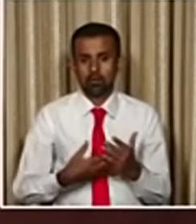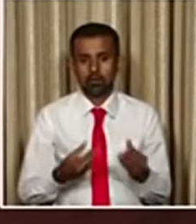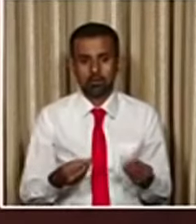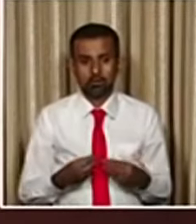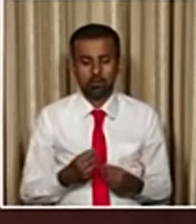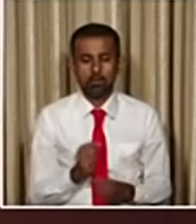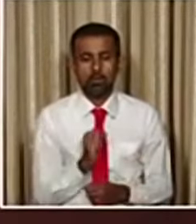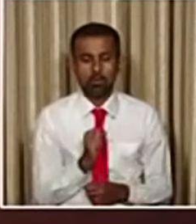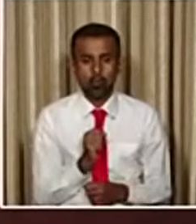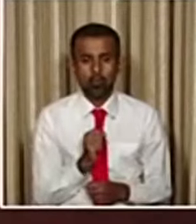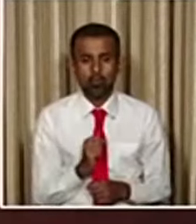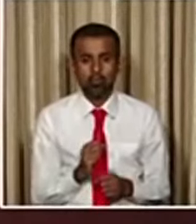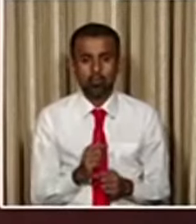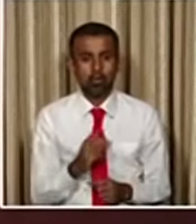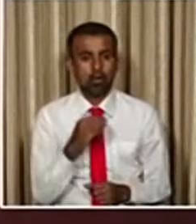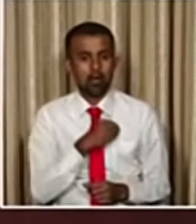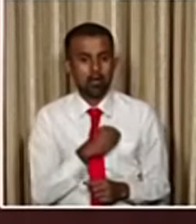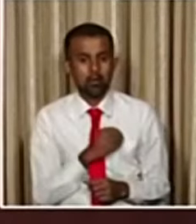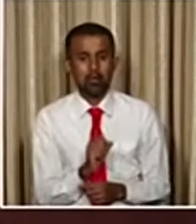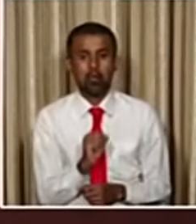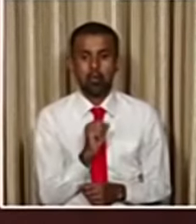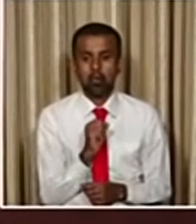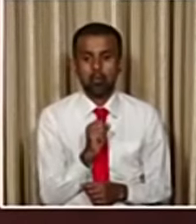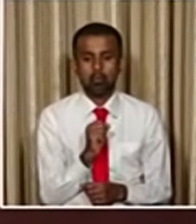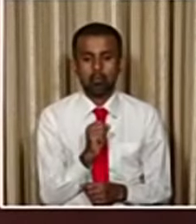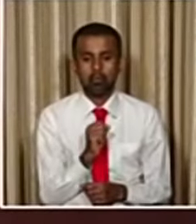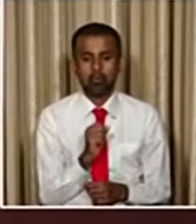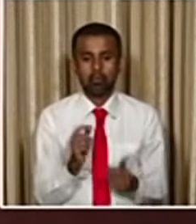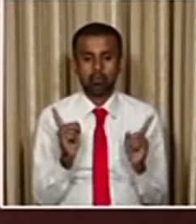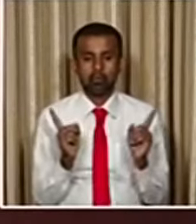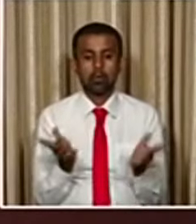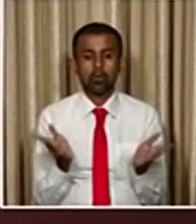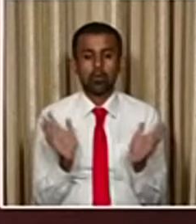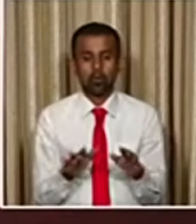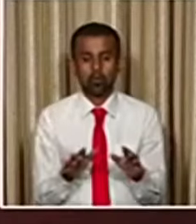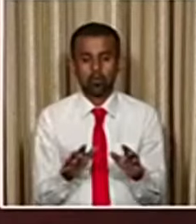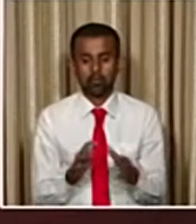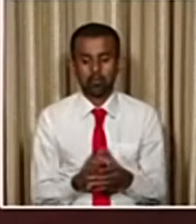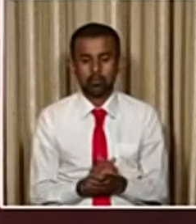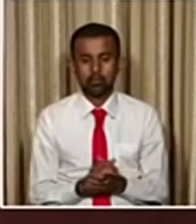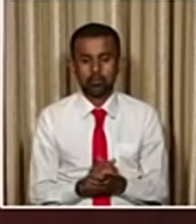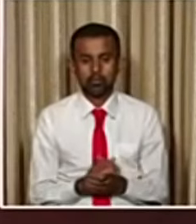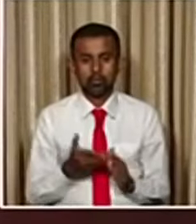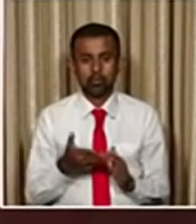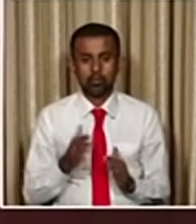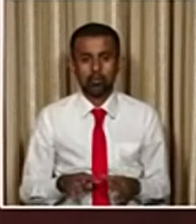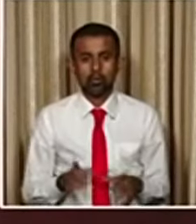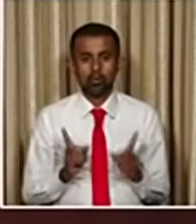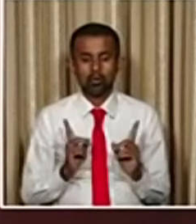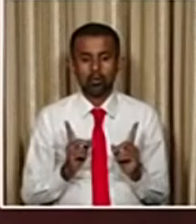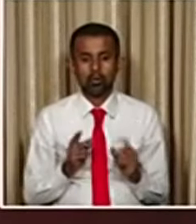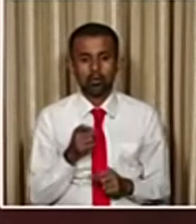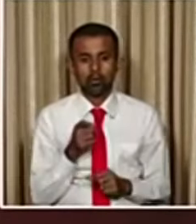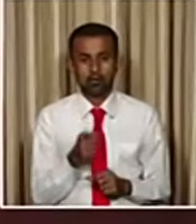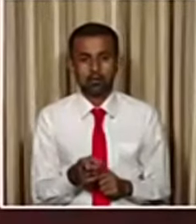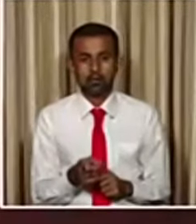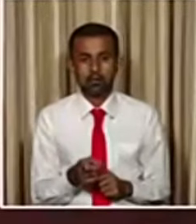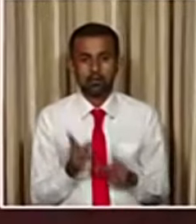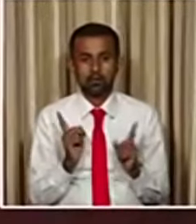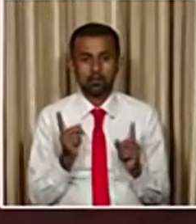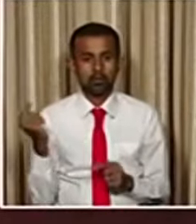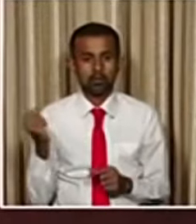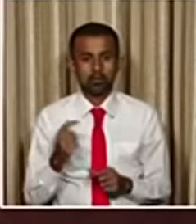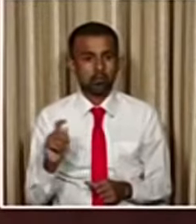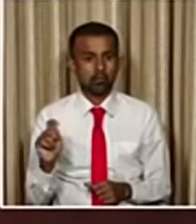ඒ වගේ කොහොමද මේක ප්‍රොෆිට් කරන්න කියන එක මේ මේ මේ ක්‍රීඩාංගන මොකද ගොඩක් වෙලාවට ගමේ තියෙන ක්‍රීඩාංගනයට සෙල්ලම්